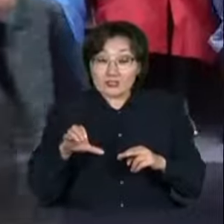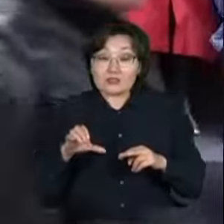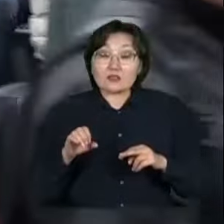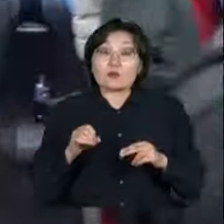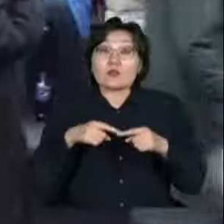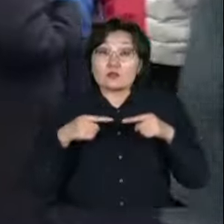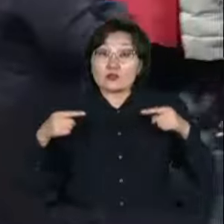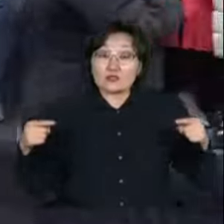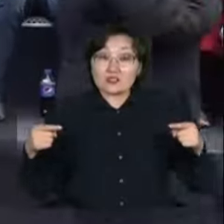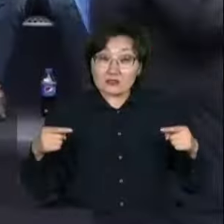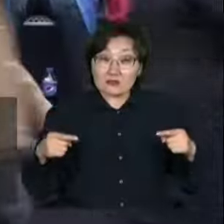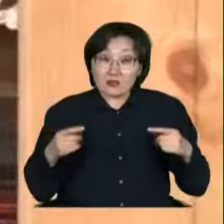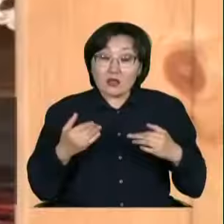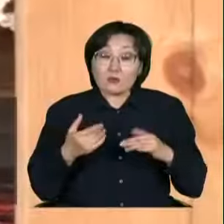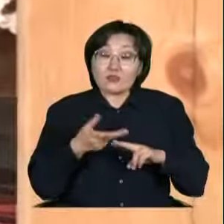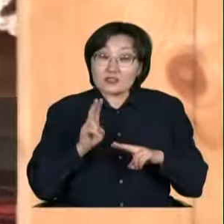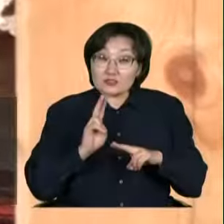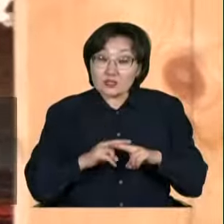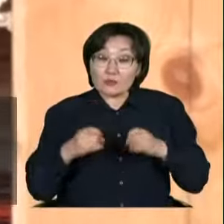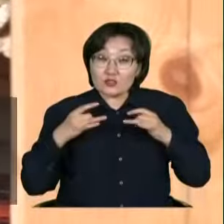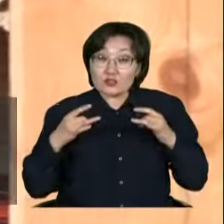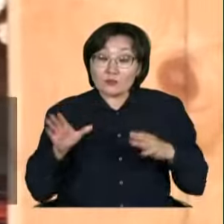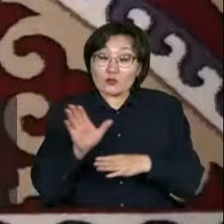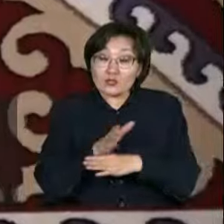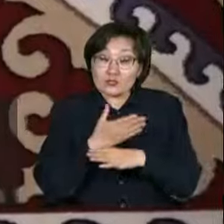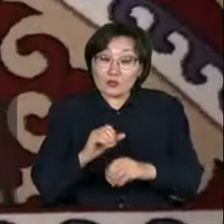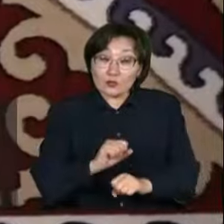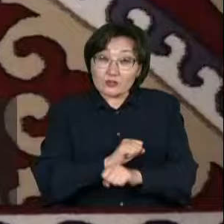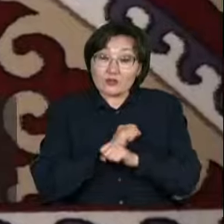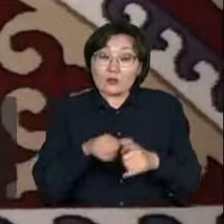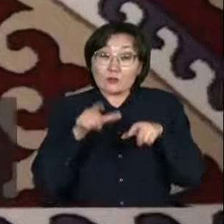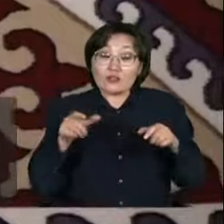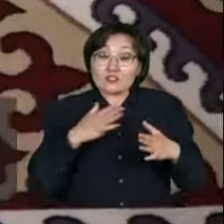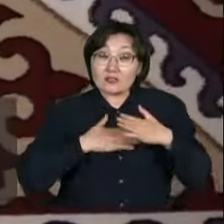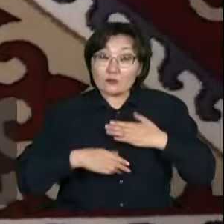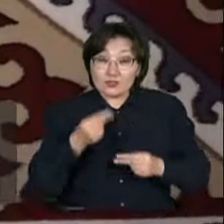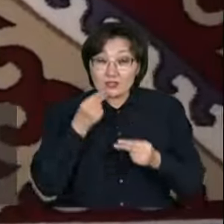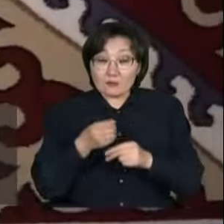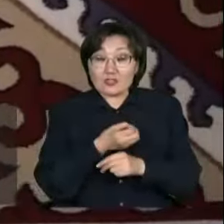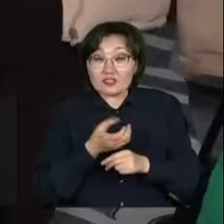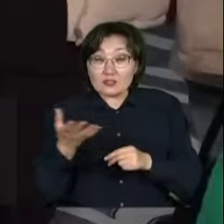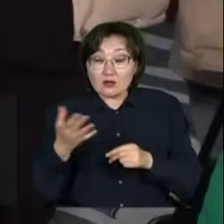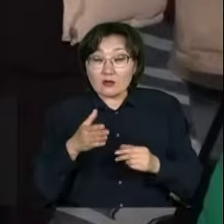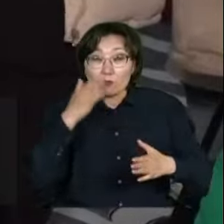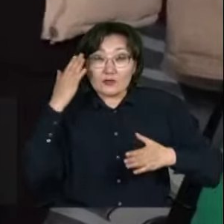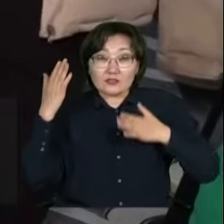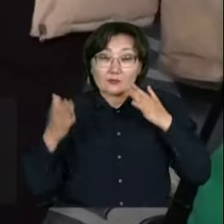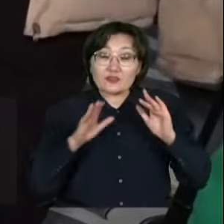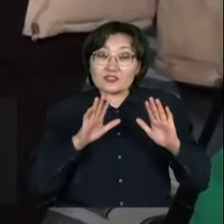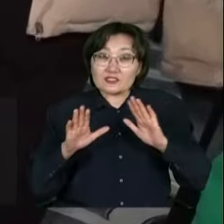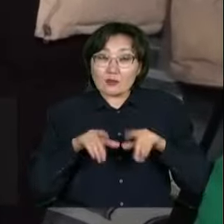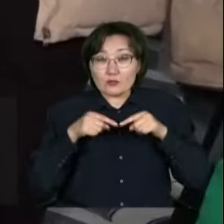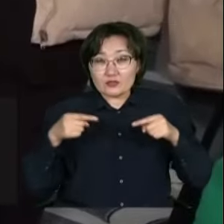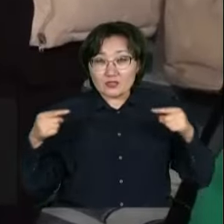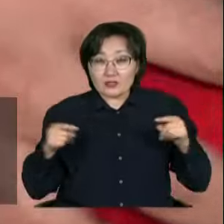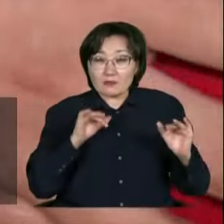Мухасан и многие другие. Помимо этого, на праздничных гуляниях отдыхающих порадовали вкусными угощениями, веселыми ярмарками и